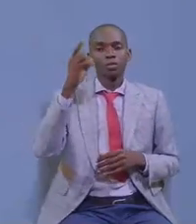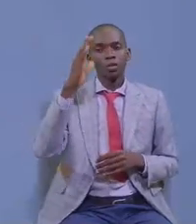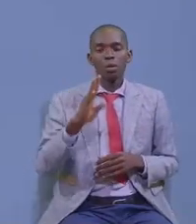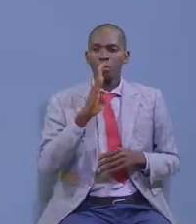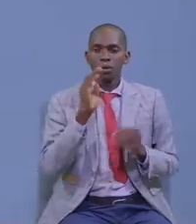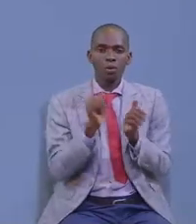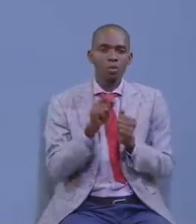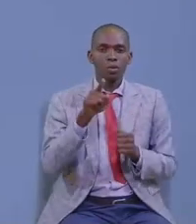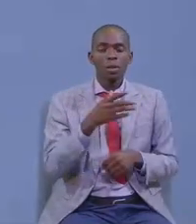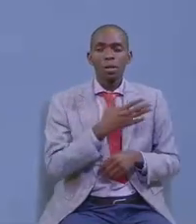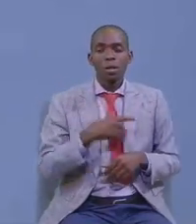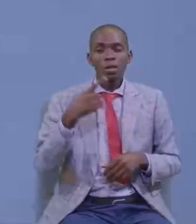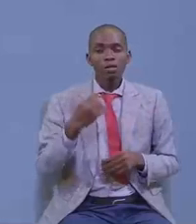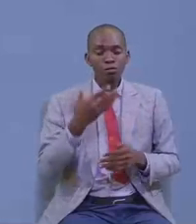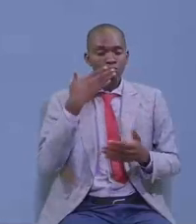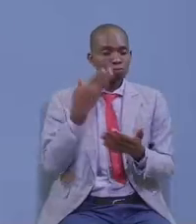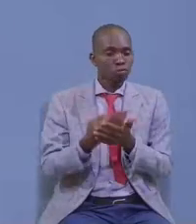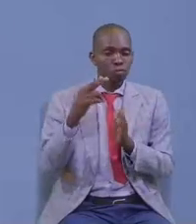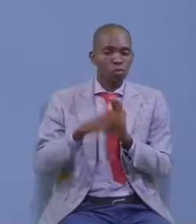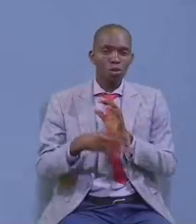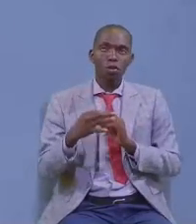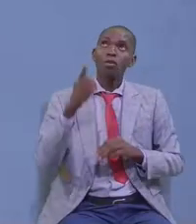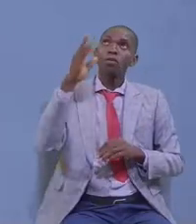Et la bonté de Dieu remplit ta vie.